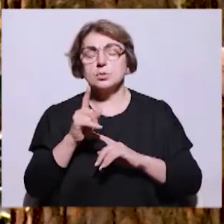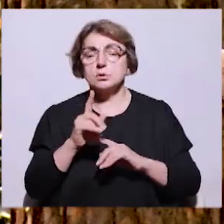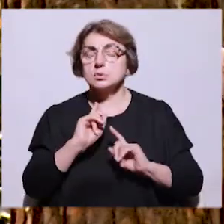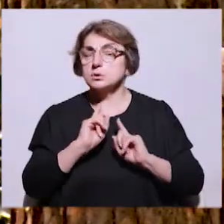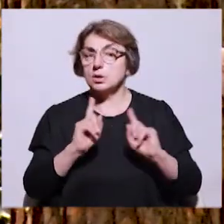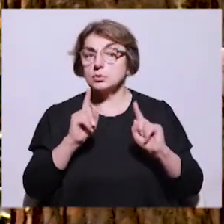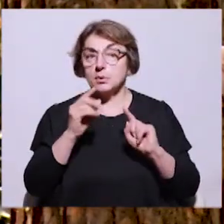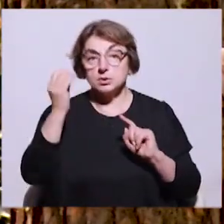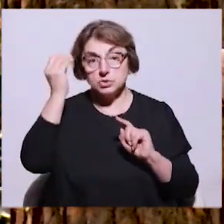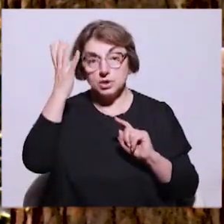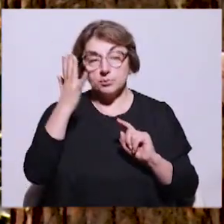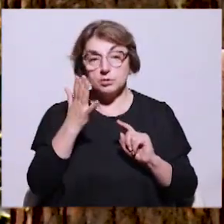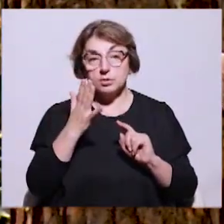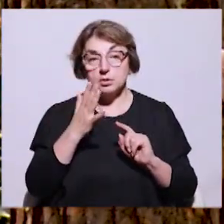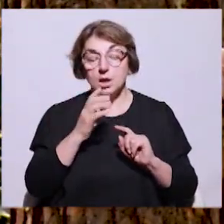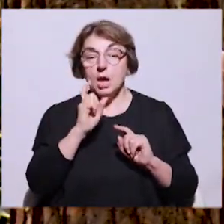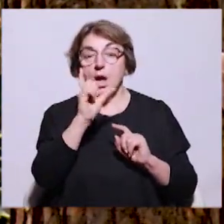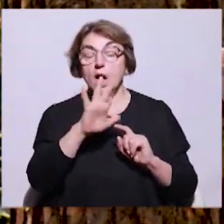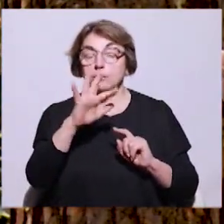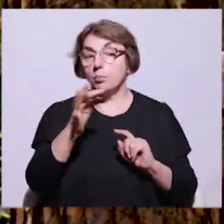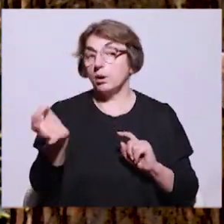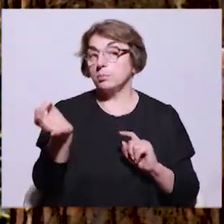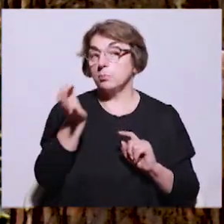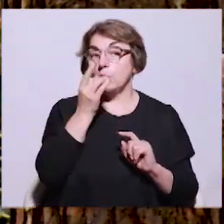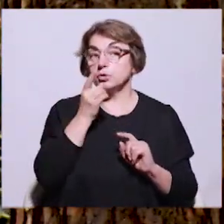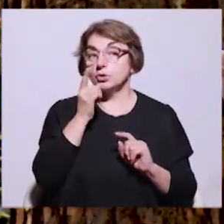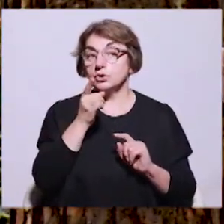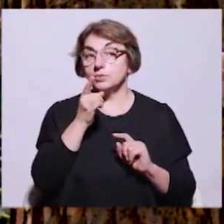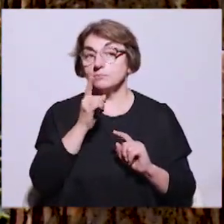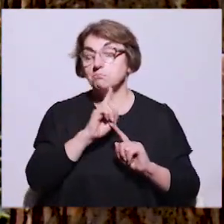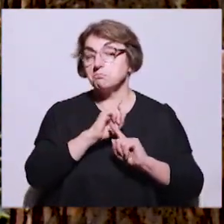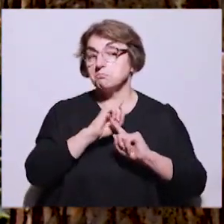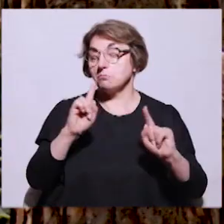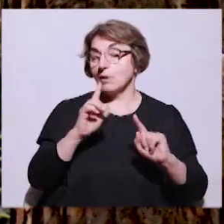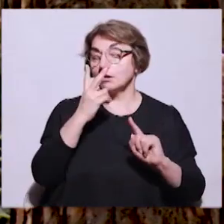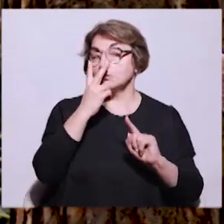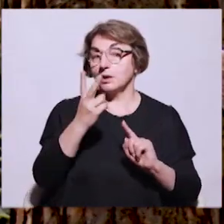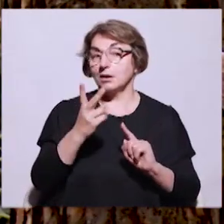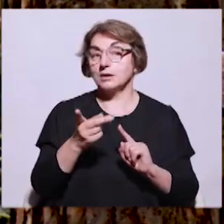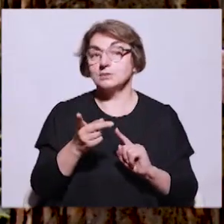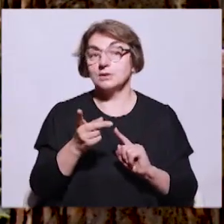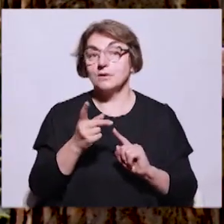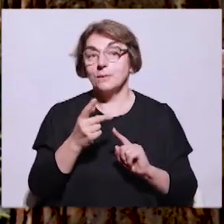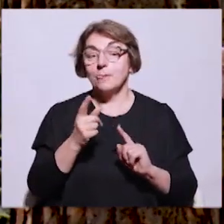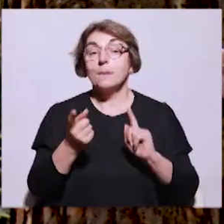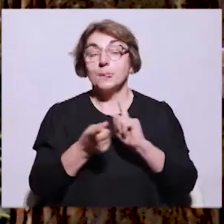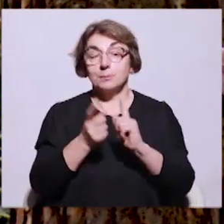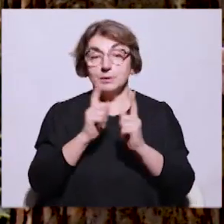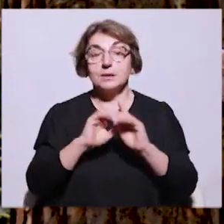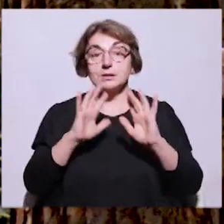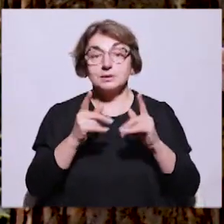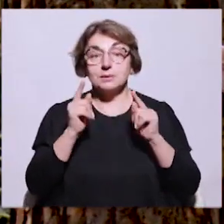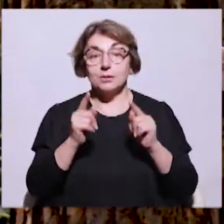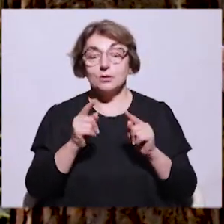საოცარია, მაგრამ იაპონელებს ევროპელები მოეწონათ. თურმე ისინი ეგზოტიკურებადაც კი ჩათვალეს. ხომ პირიქით ხდება